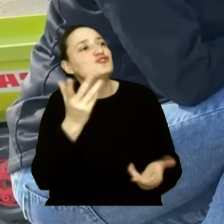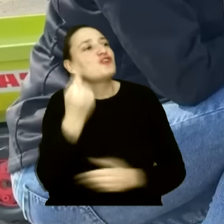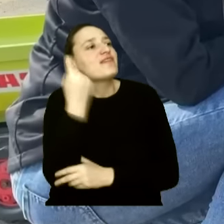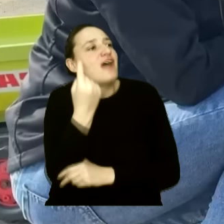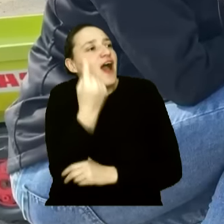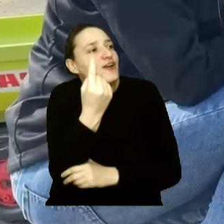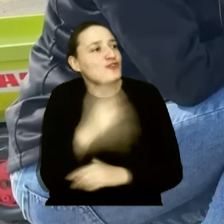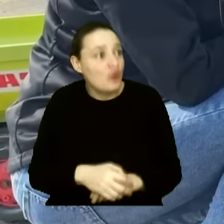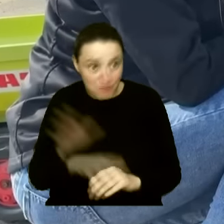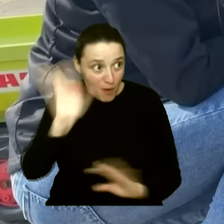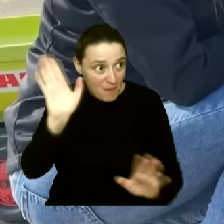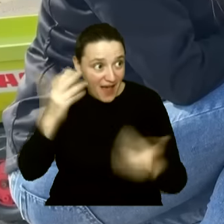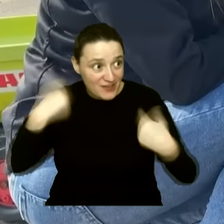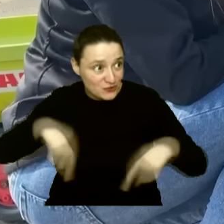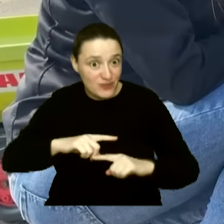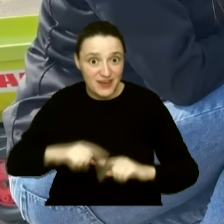pomachasz jeszcze do nas?